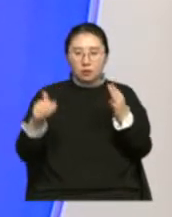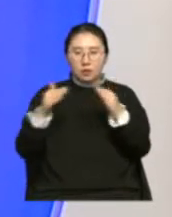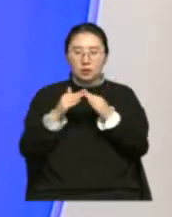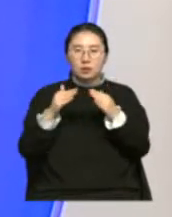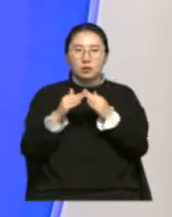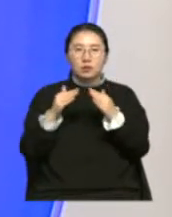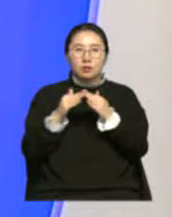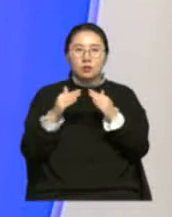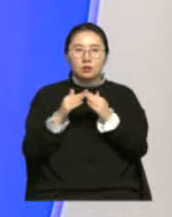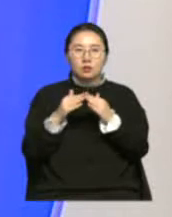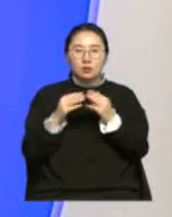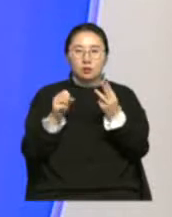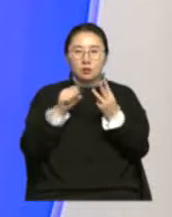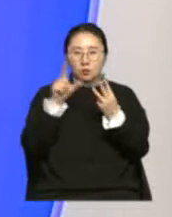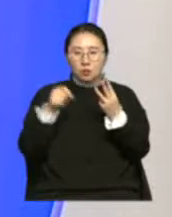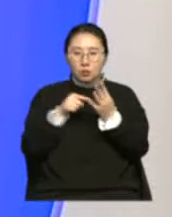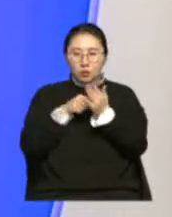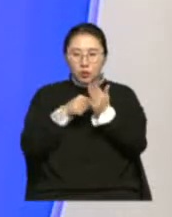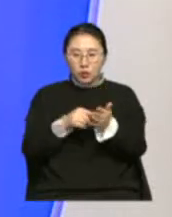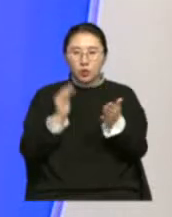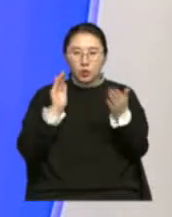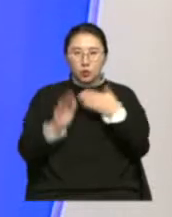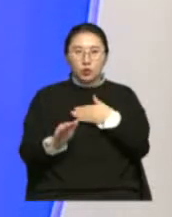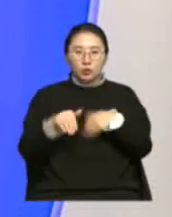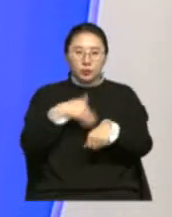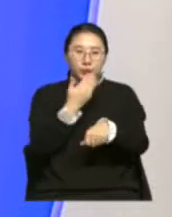가구이고요. 3월부터 신청을 받은 뒤에